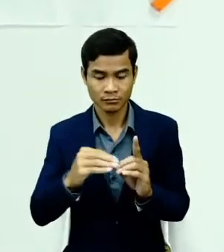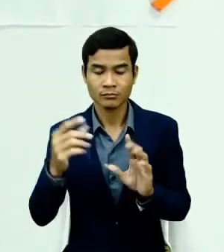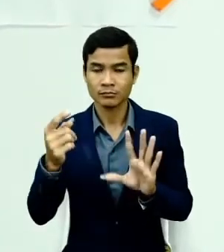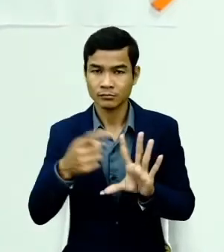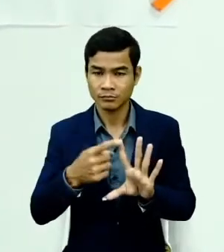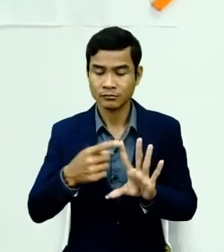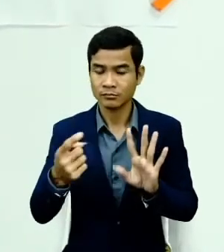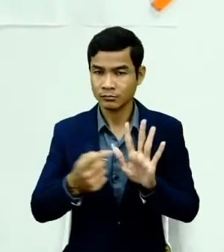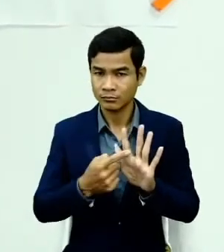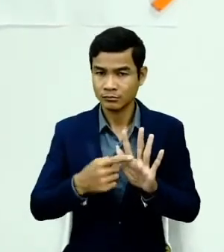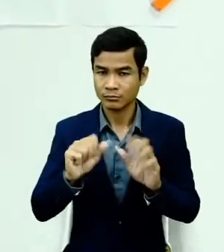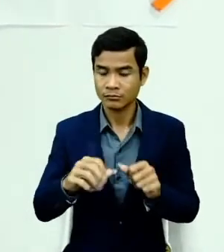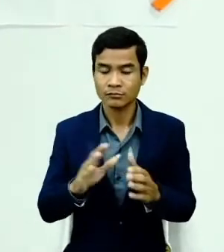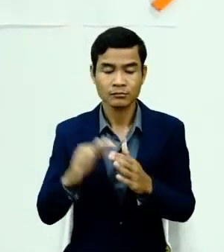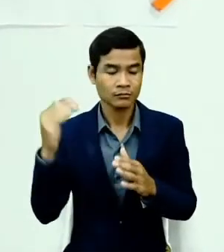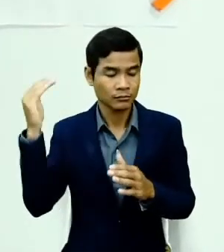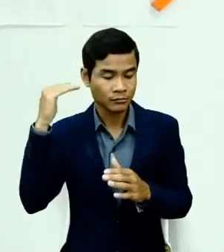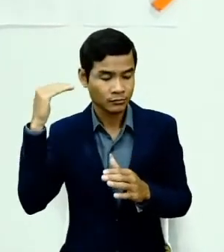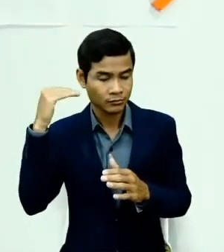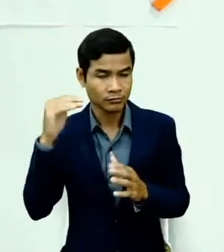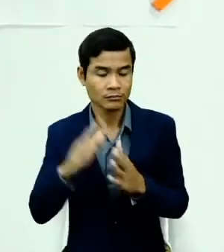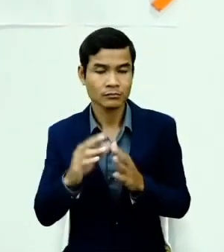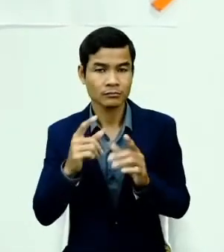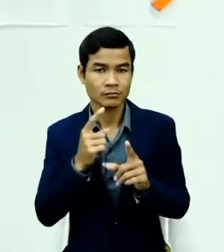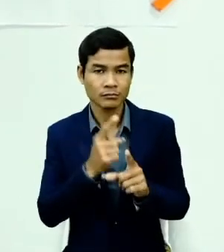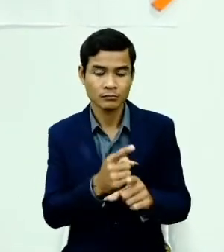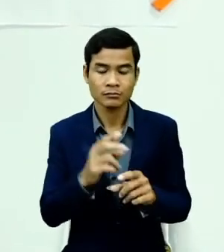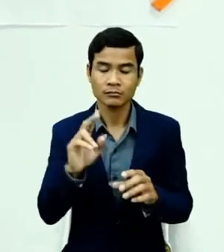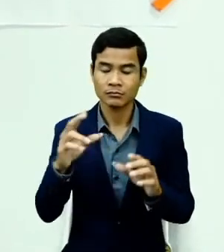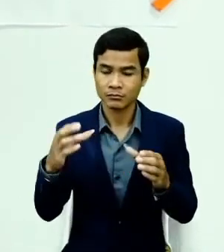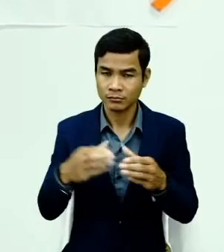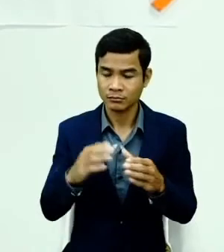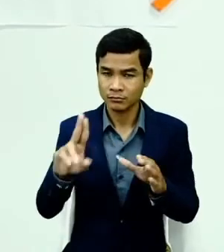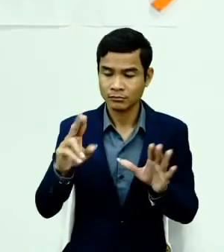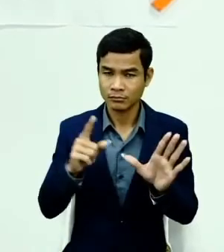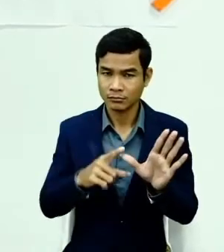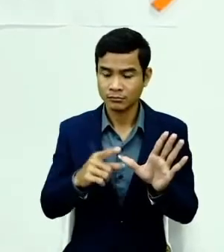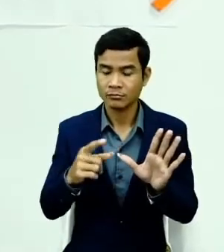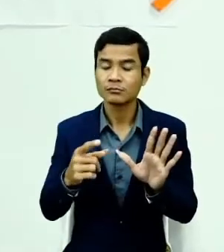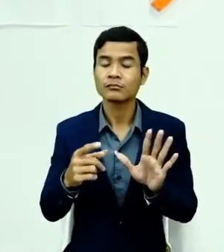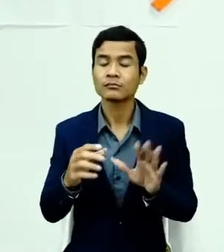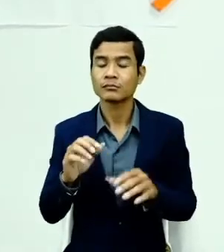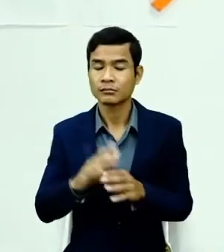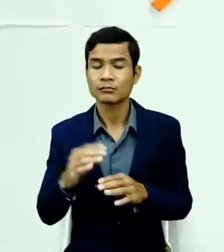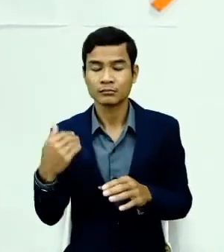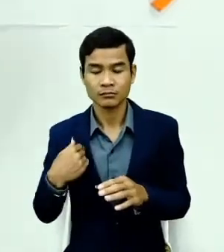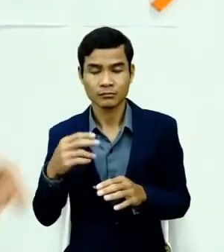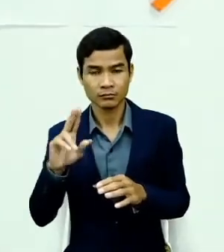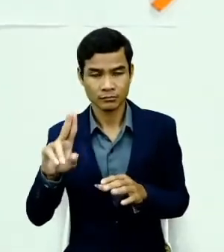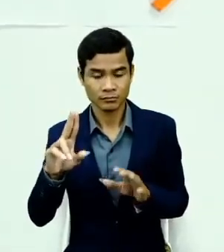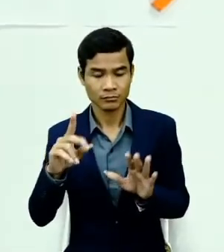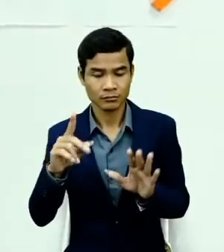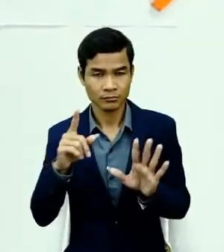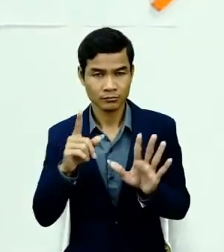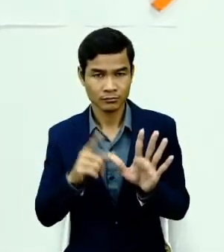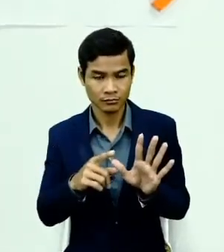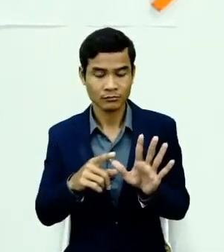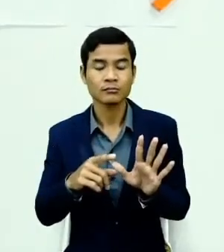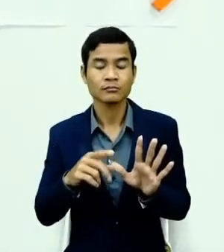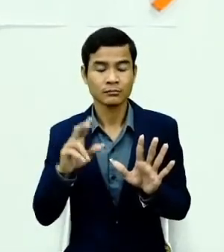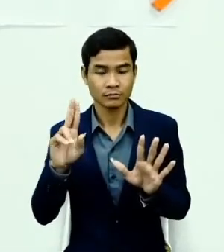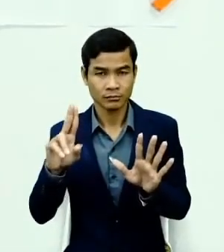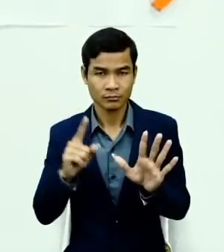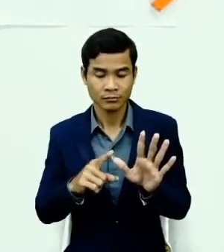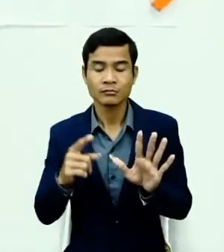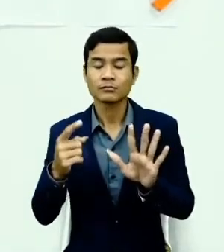នេះដែលមានសូទៅតាមពួកអនោះគឺនៅសូអគឺអ៊ីអ៊ឺឥឡូវអ្នកគ្រូរកឃើញហើ